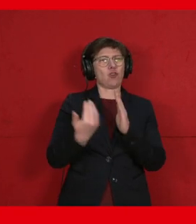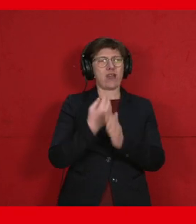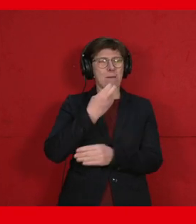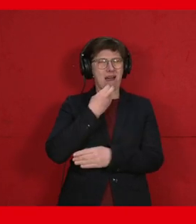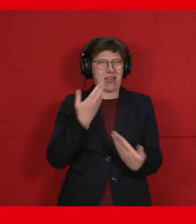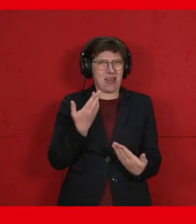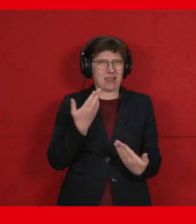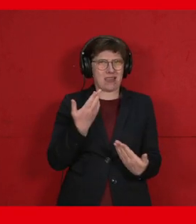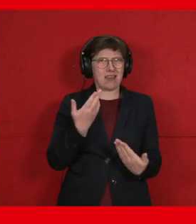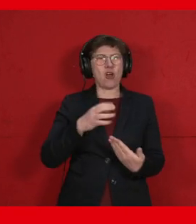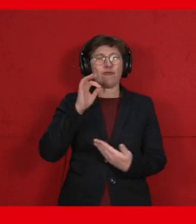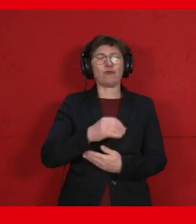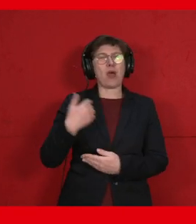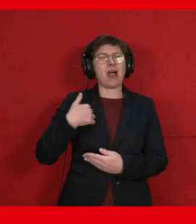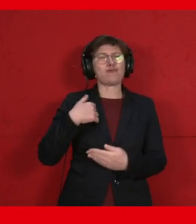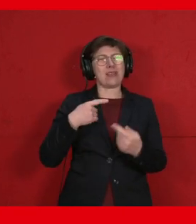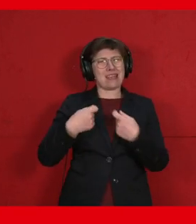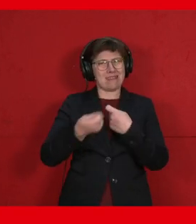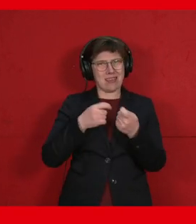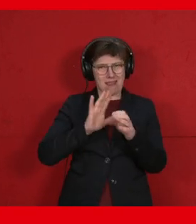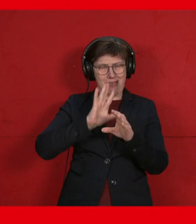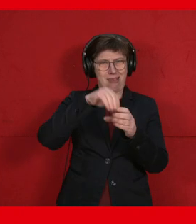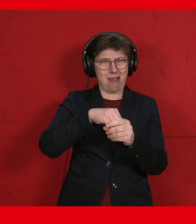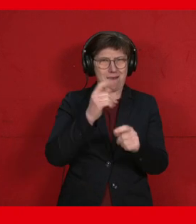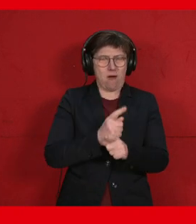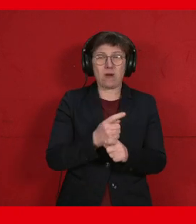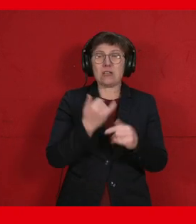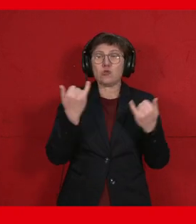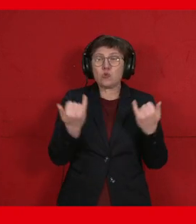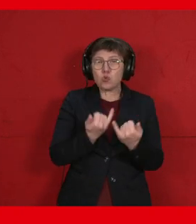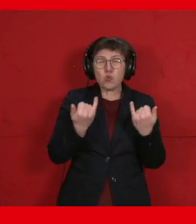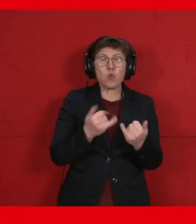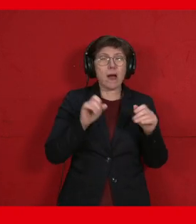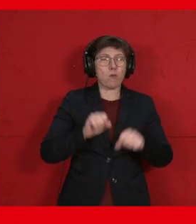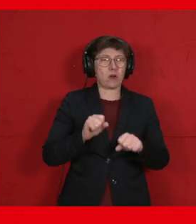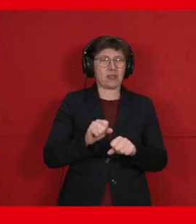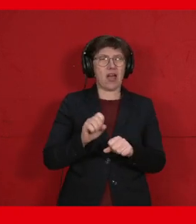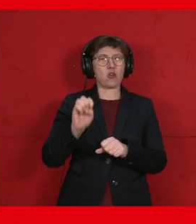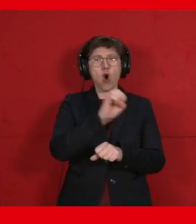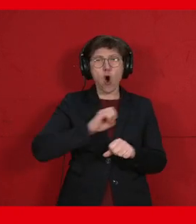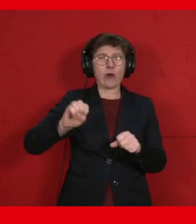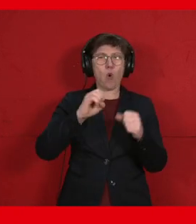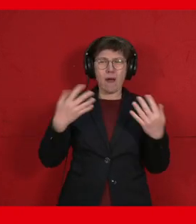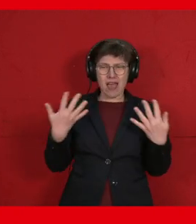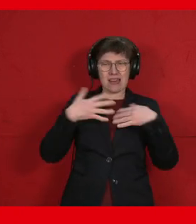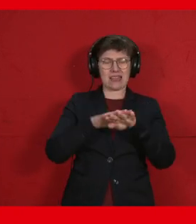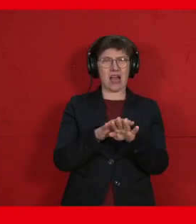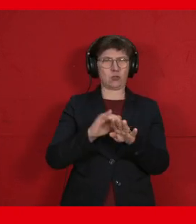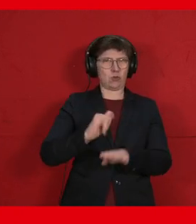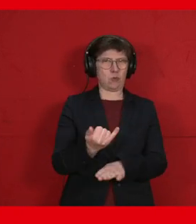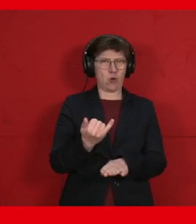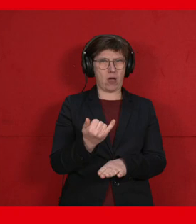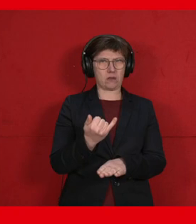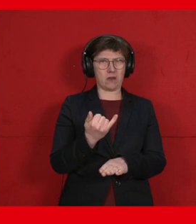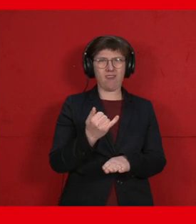was ja dann auch der Schlüssel für den Green Deal letztendlich ist, das ist eine super Möglichkeit für ein europäisches Integrationsprojekt. Denn an den Stellen,